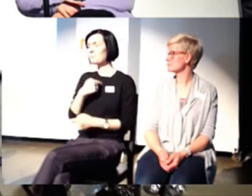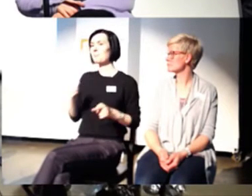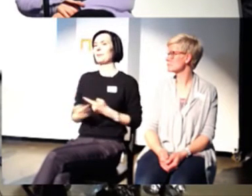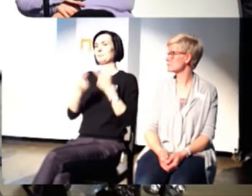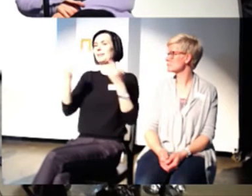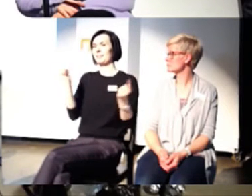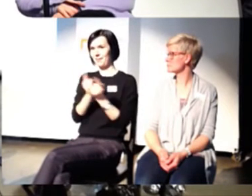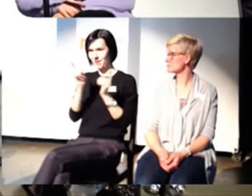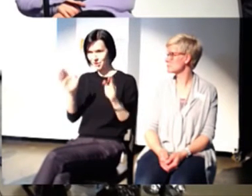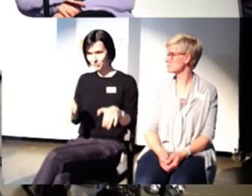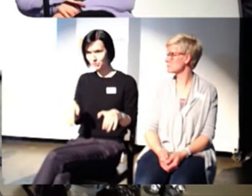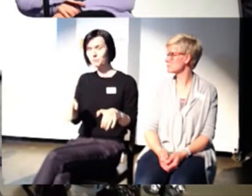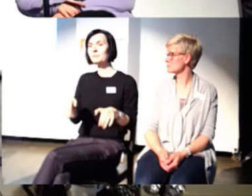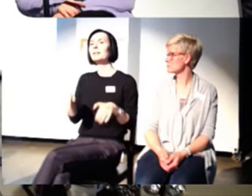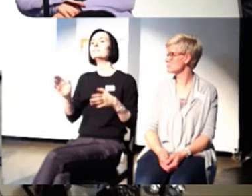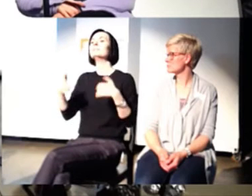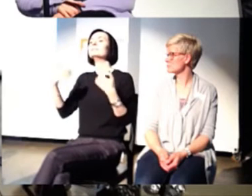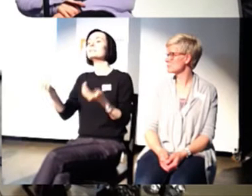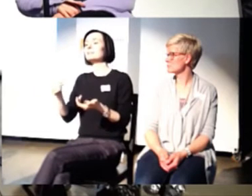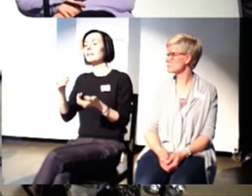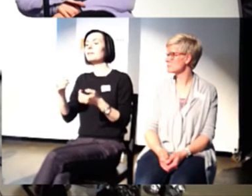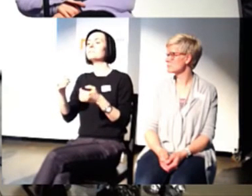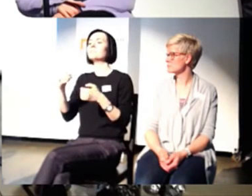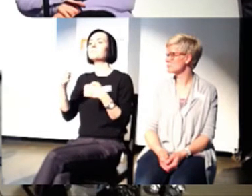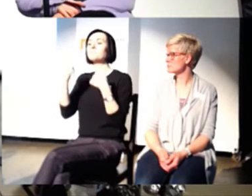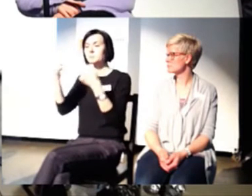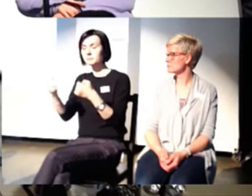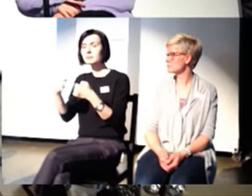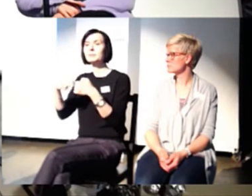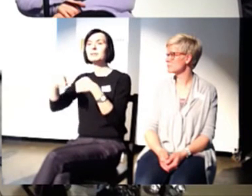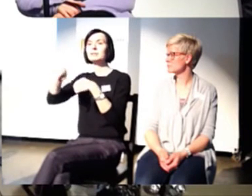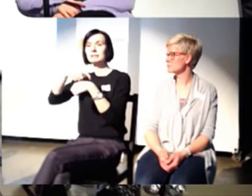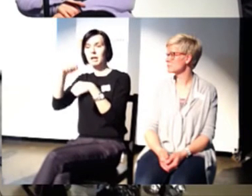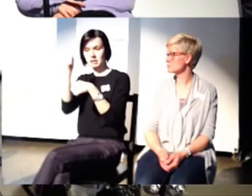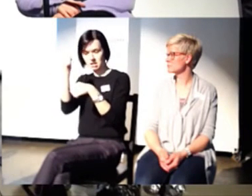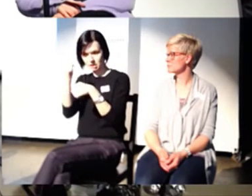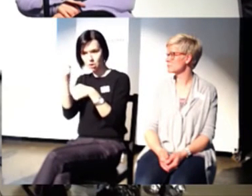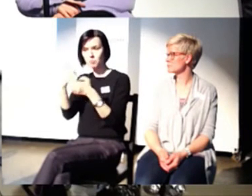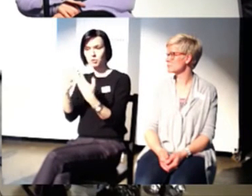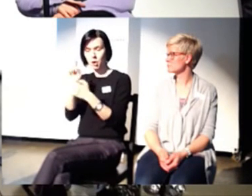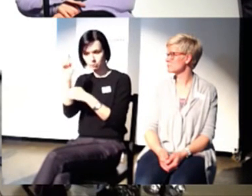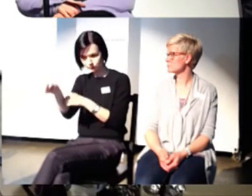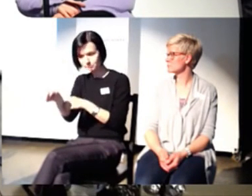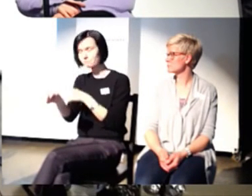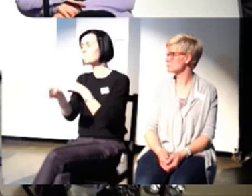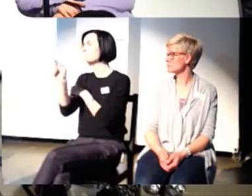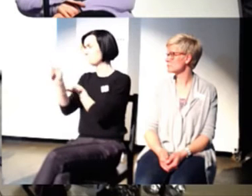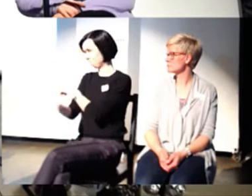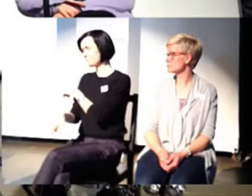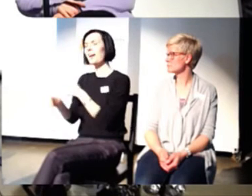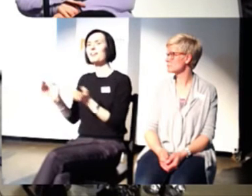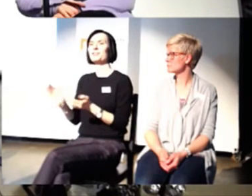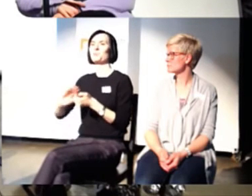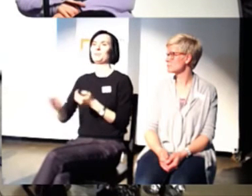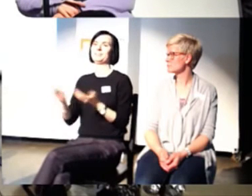silloin, kun mä olin jo Saaren kartanossa töissä, olen tavannut hänet uudestaan. Ja me on tehnyt